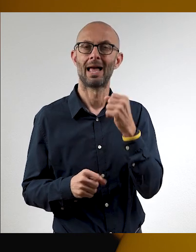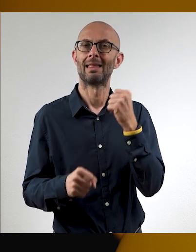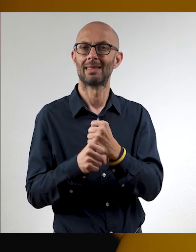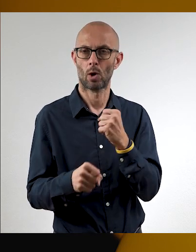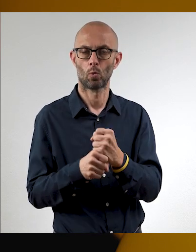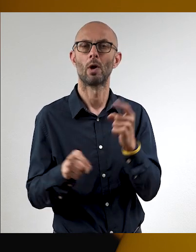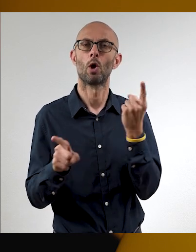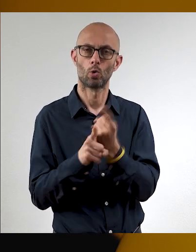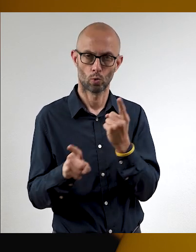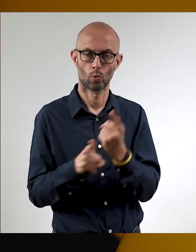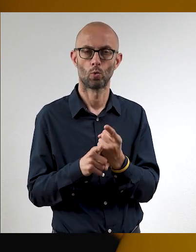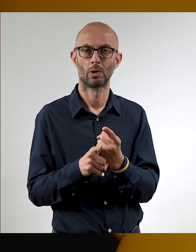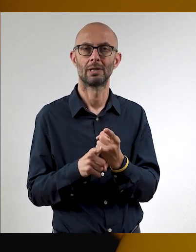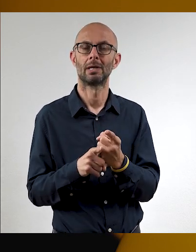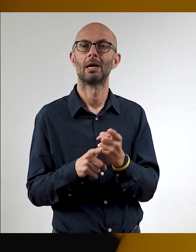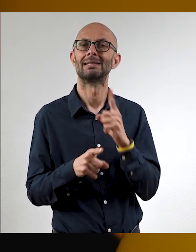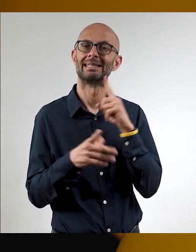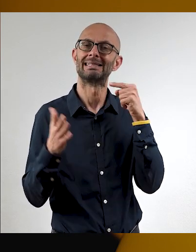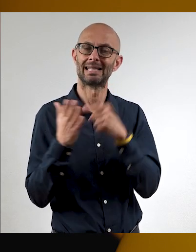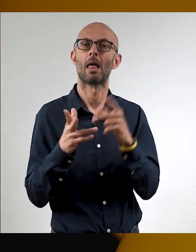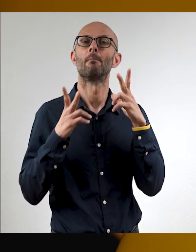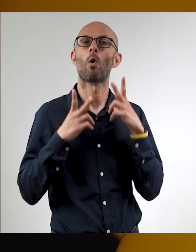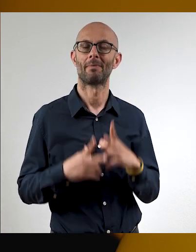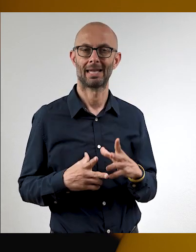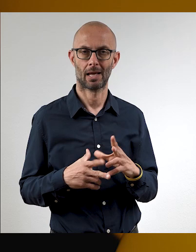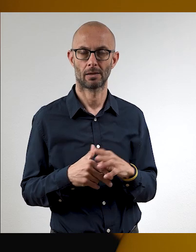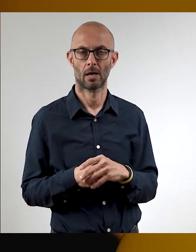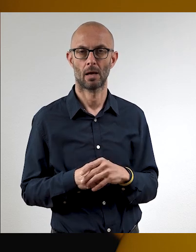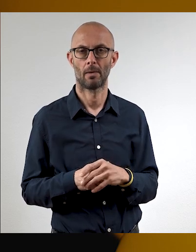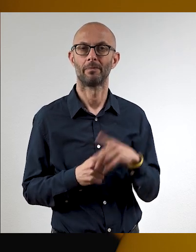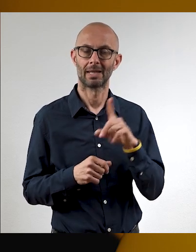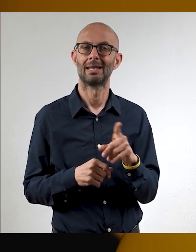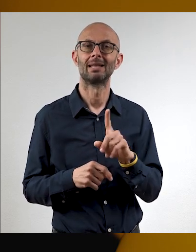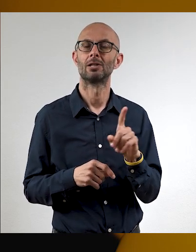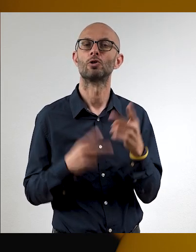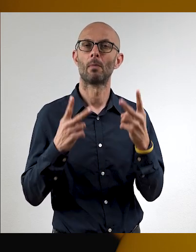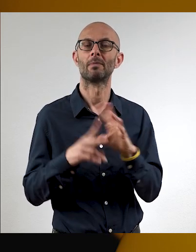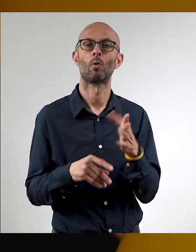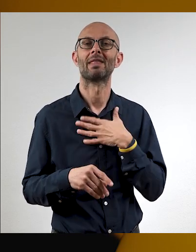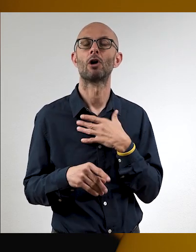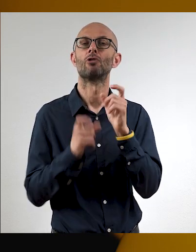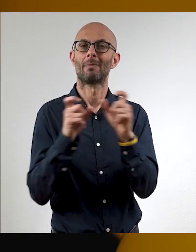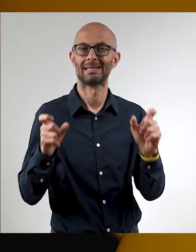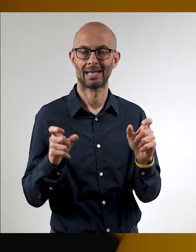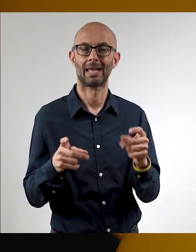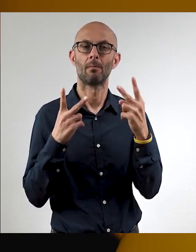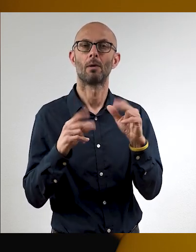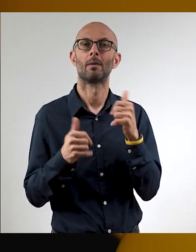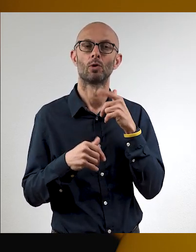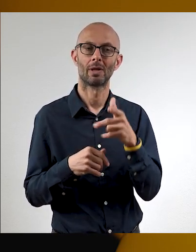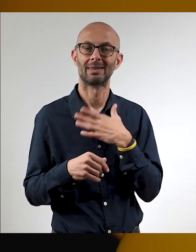deluje tudi s ciljem pomerjanja. In niso pomembne samo naše besede, pomemben je ton